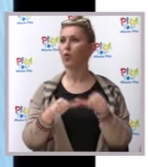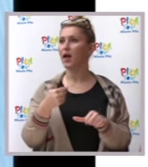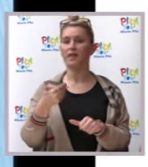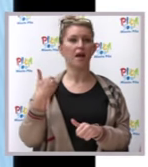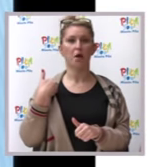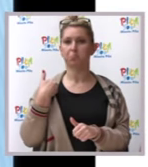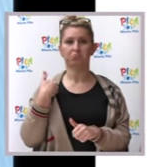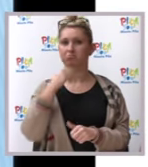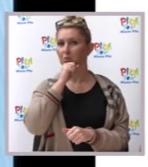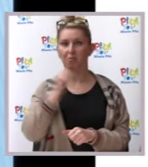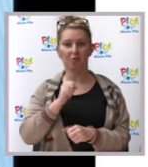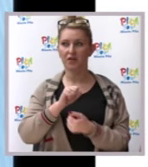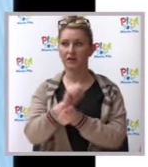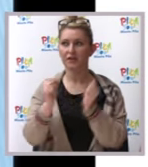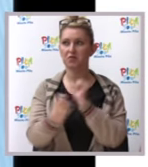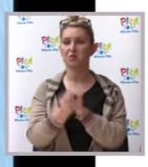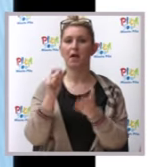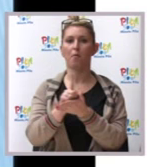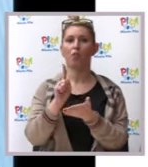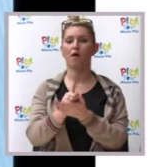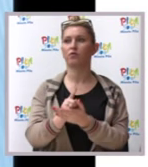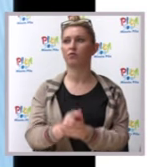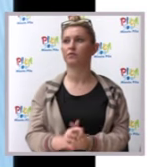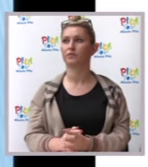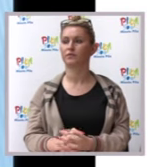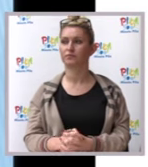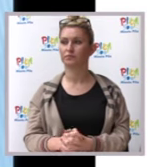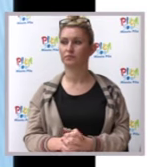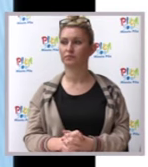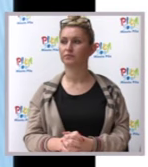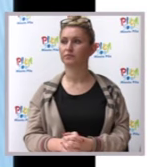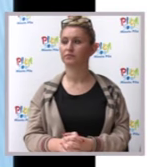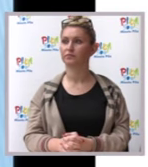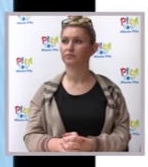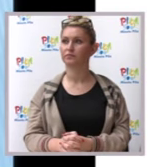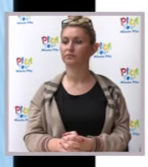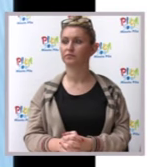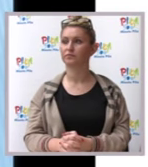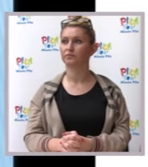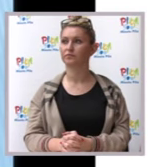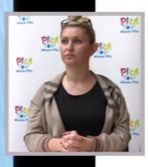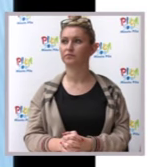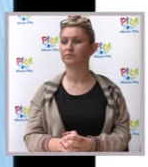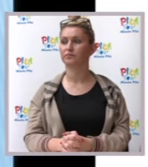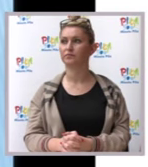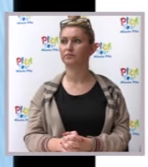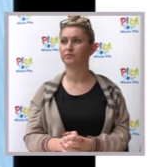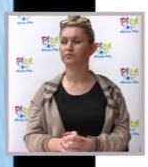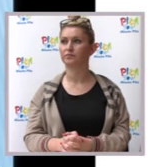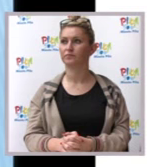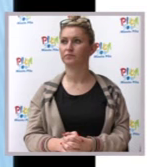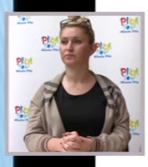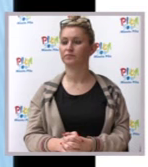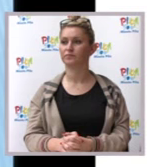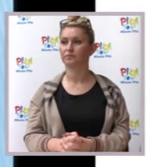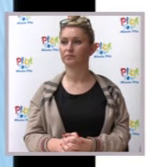do budżetu mamy co roku większy. I to są ponadplanowe wykonania dochodów, powodują te stawki,